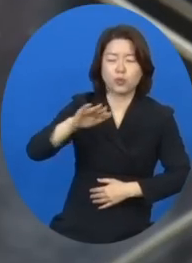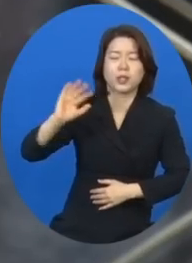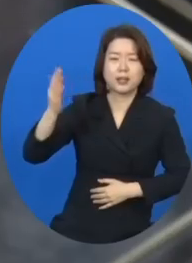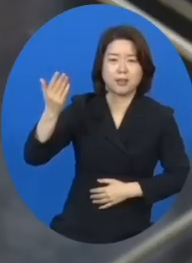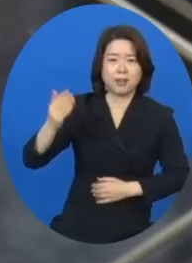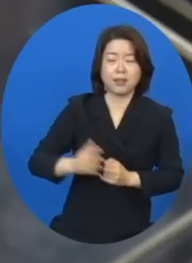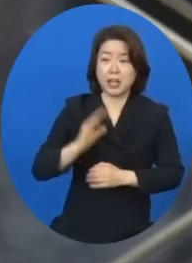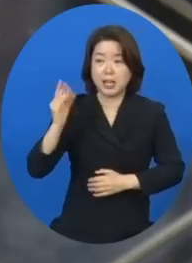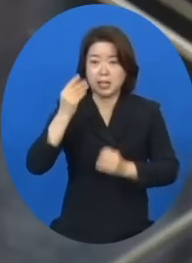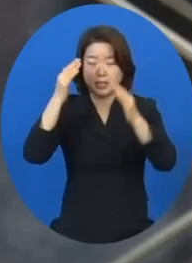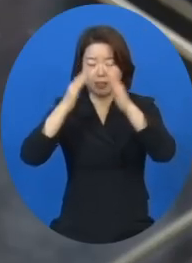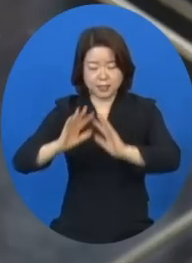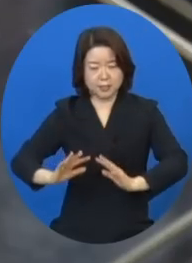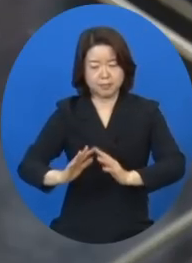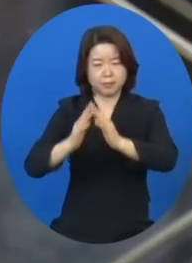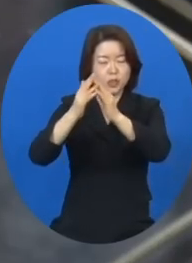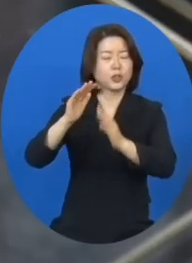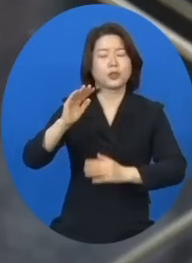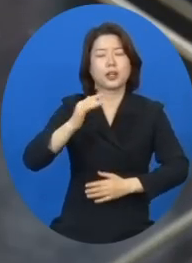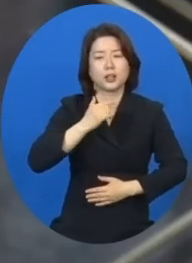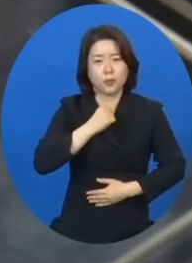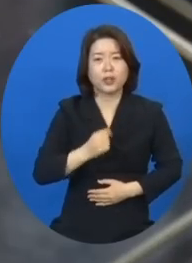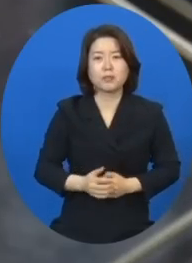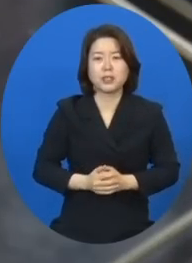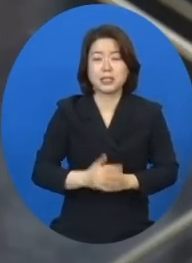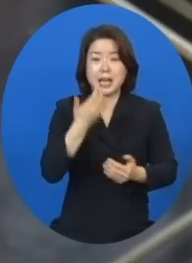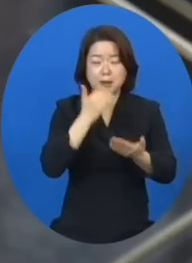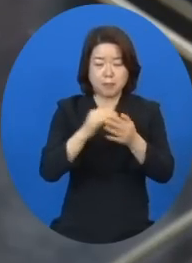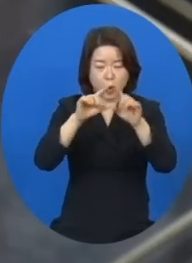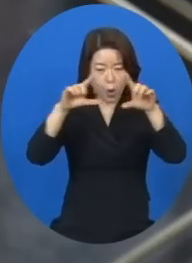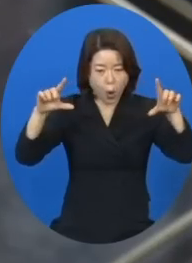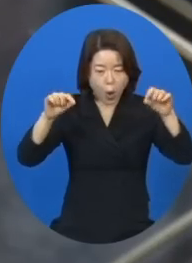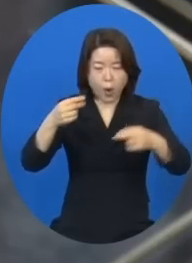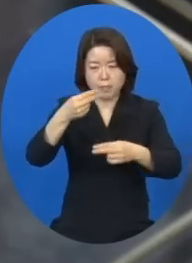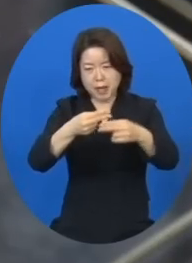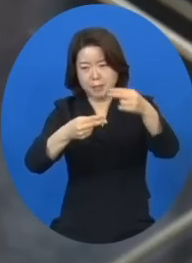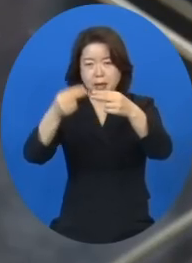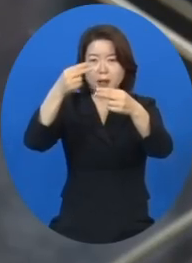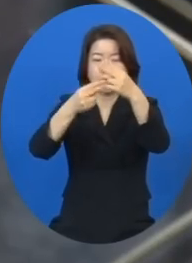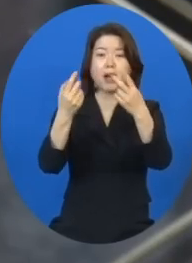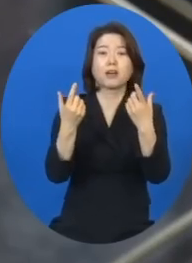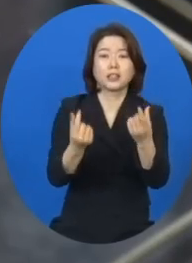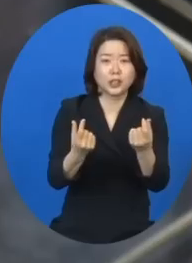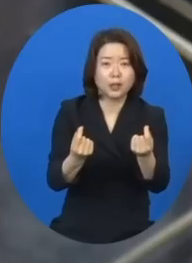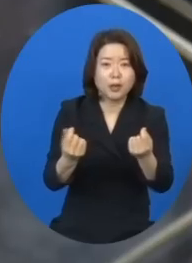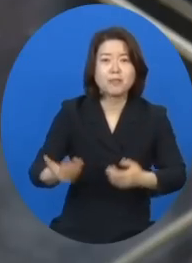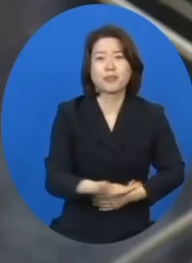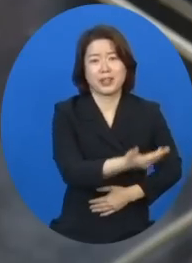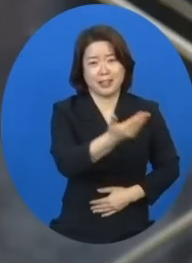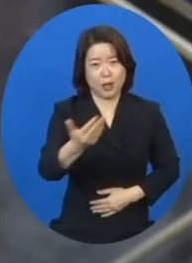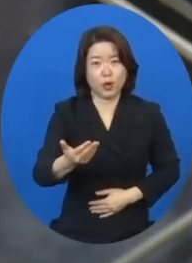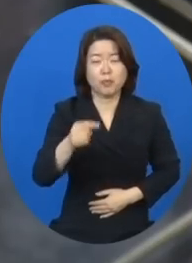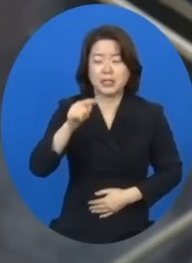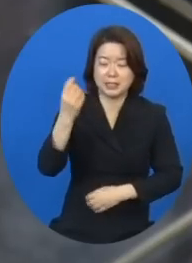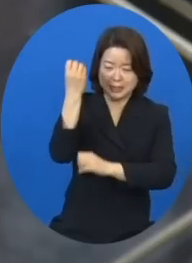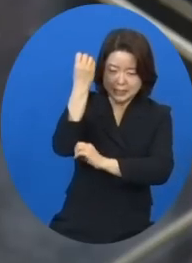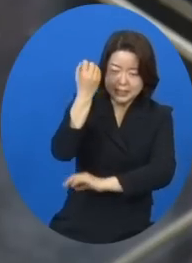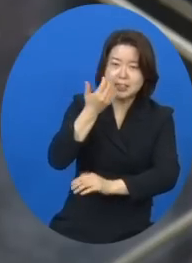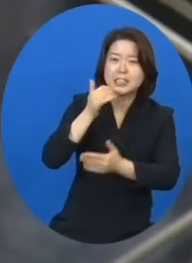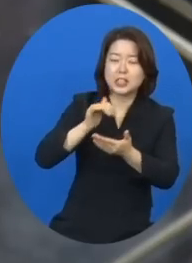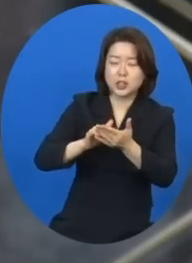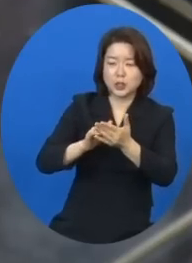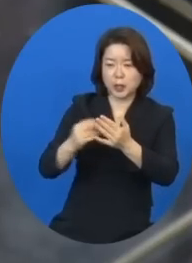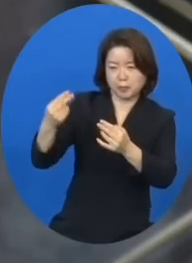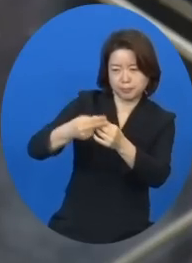성전을 지어가기 원합니다. 벽돌을 차곡차곡 쌓듯이 여러분을 그 기초에